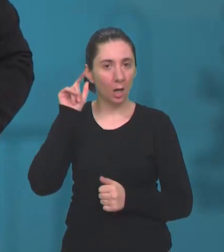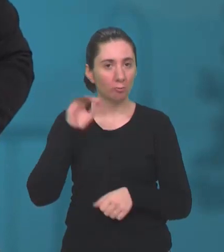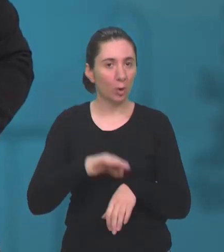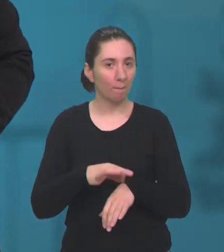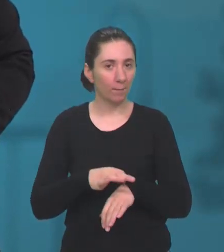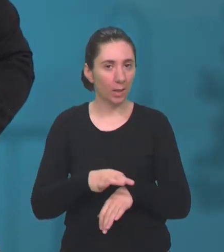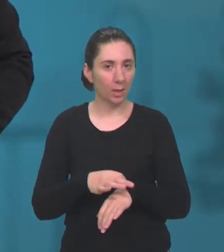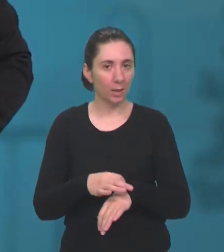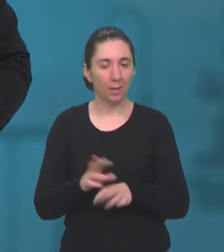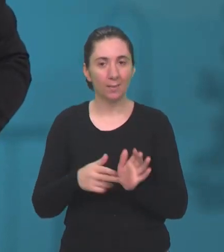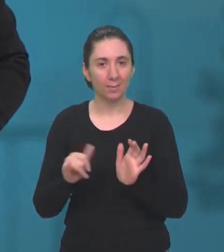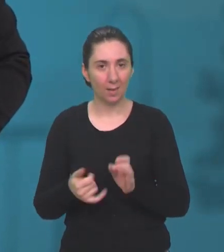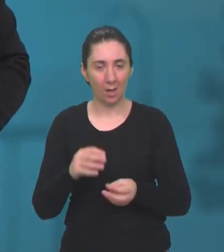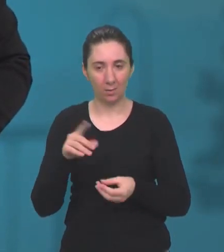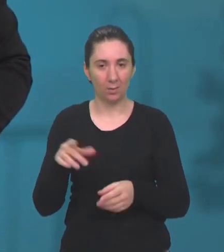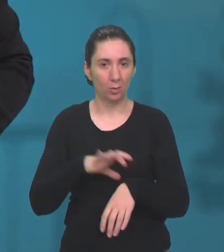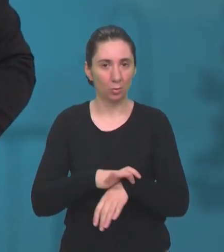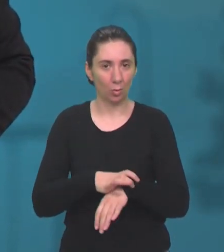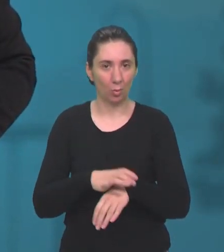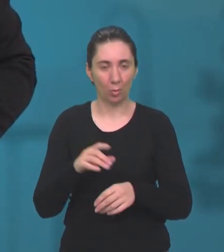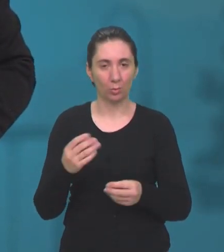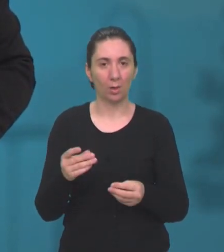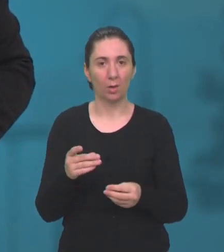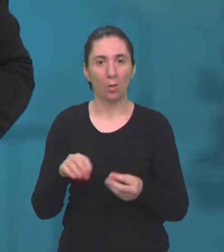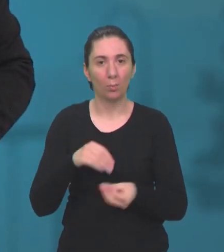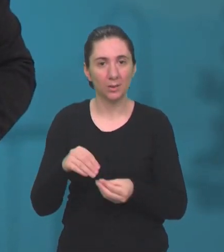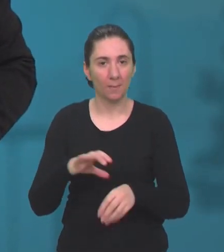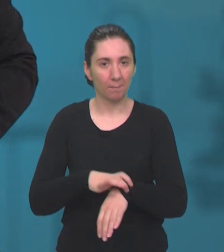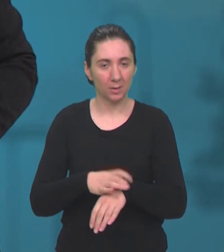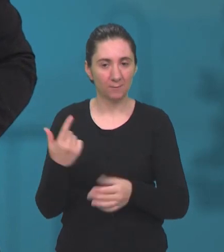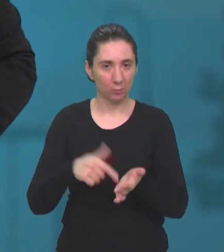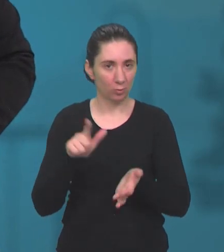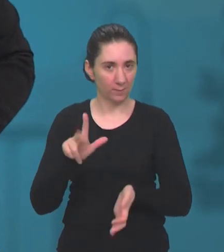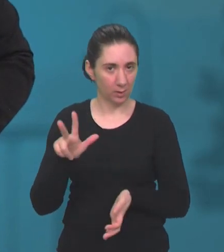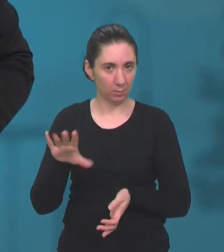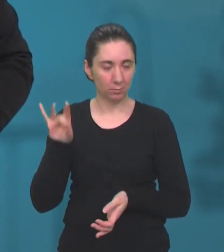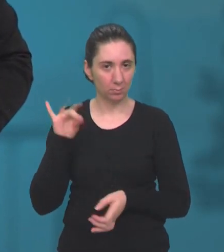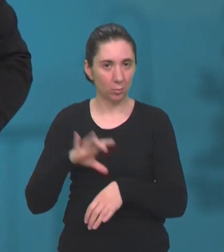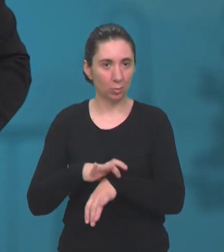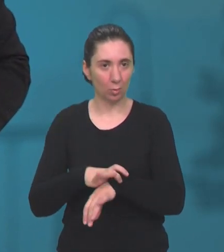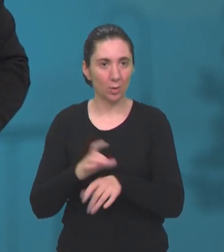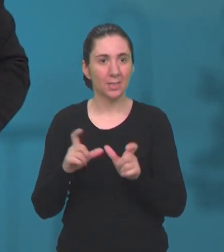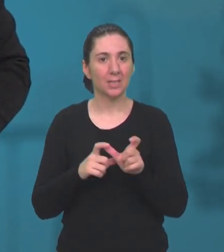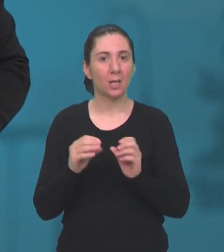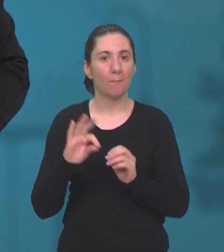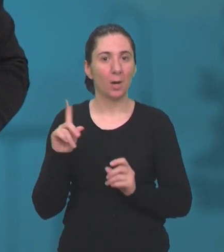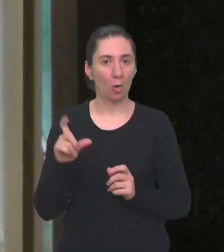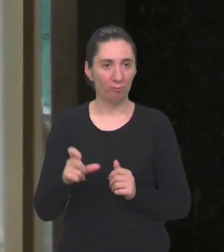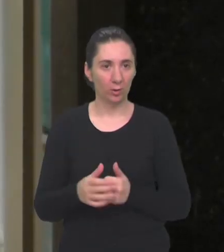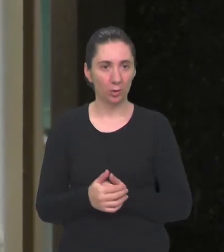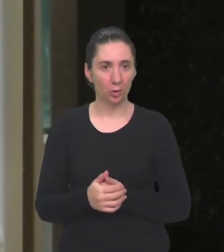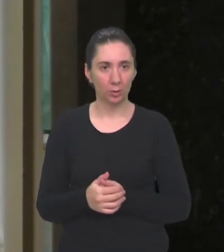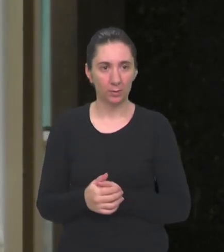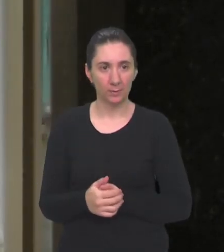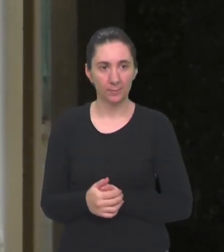Karlovački pacijenti za najdoktoricu obiteljske medicine u 2023. izabrali su doktoricu Sanju Brleković.